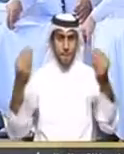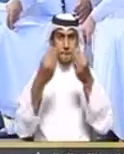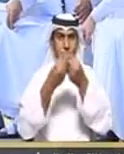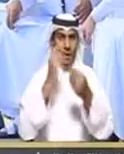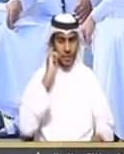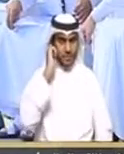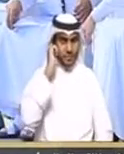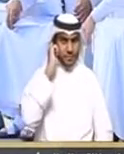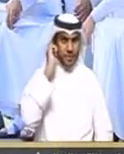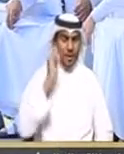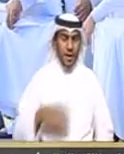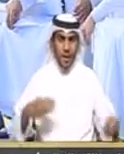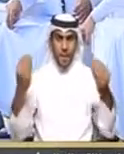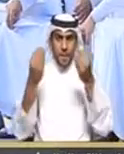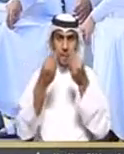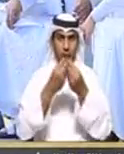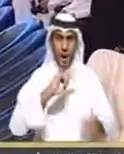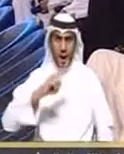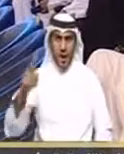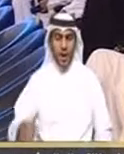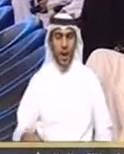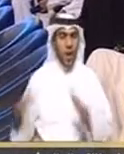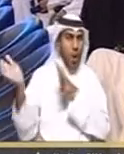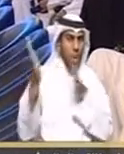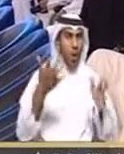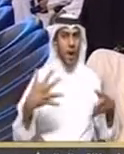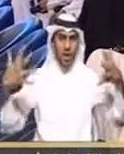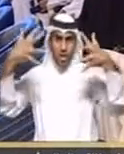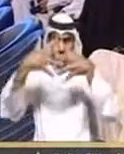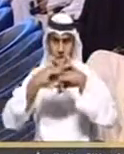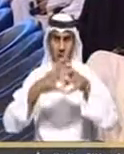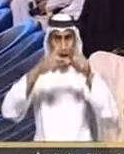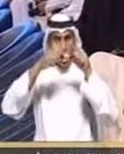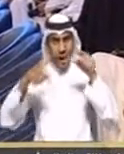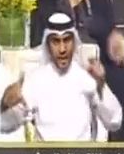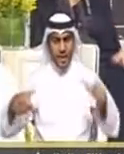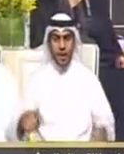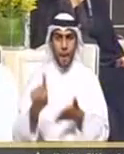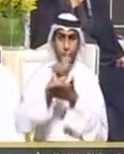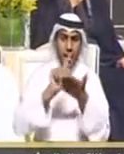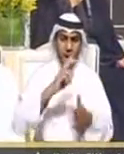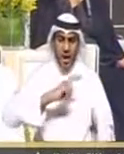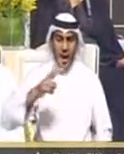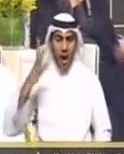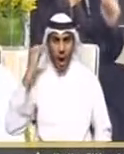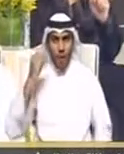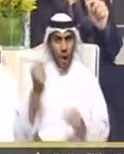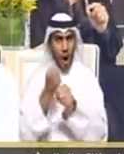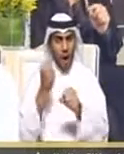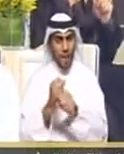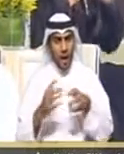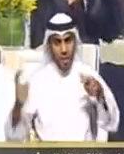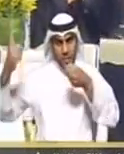حوارية تمحورت حول التغير المناخي وعن الشراكة الحقيقية بين القطاع العام والخاص نحو تنمية